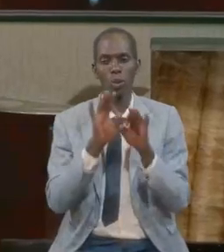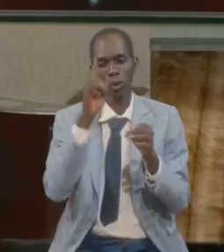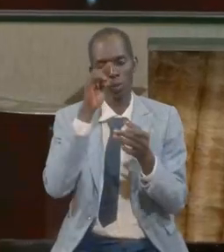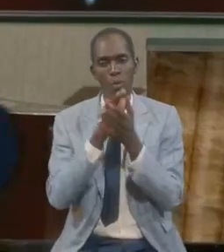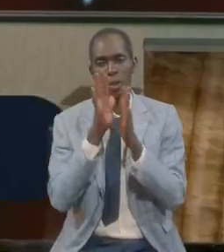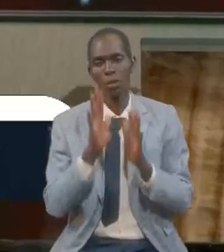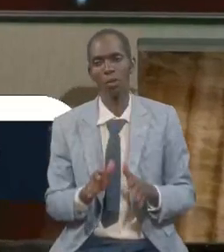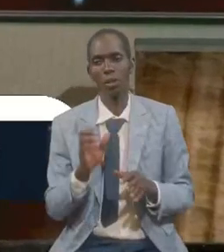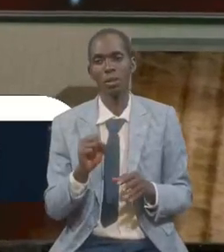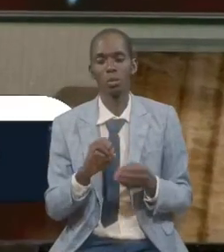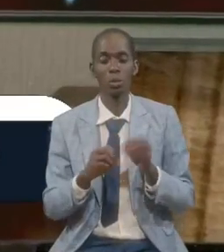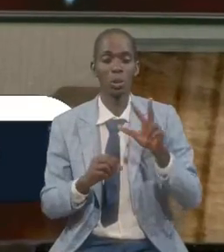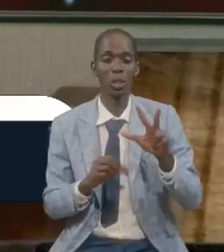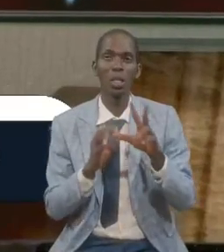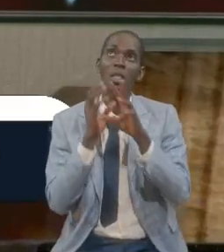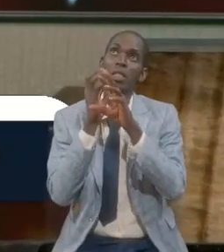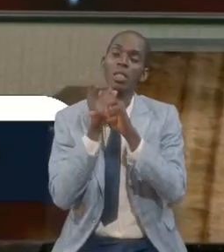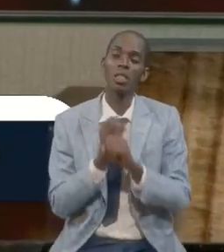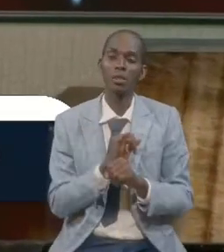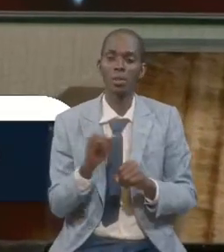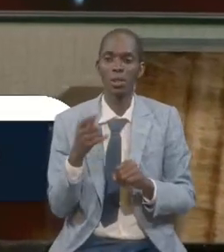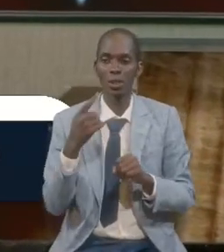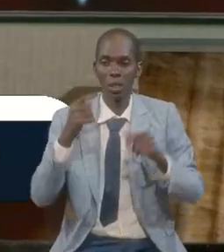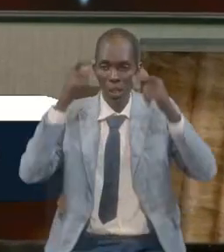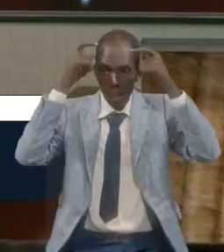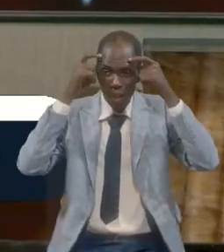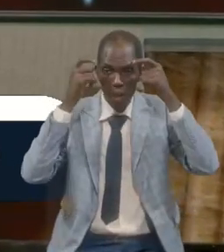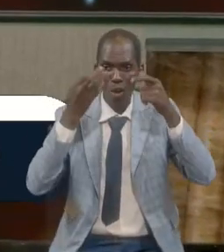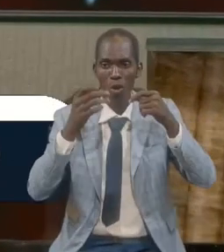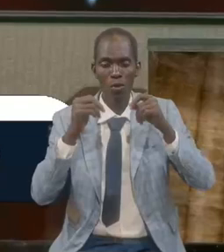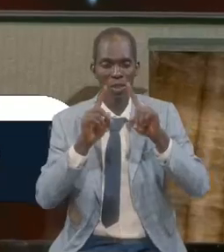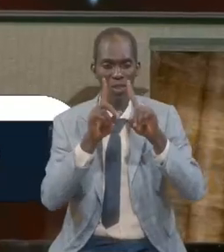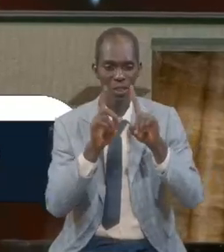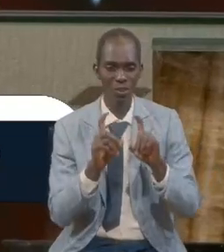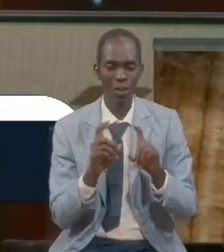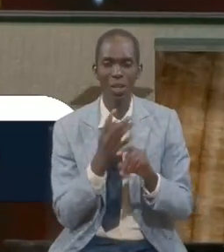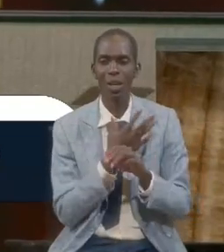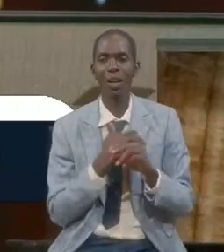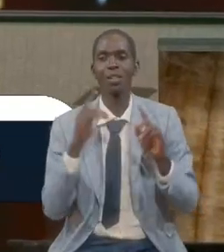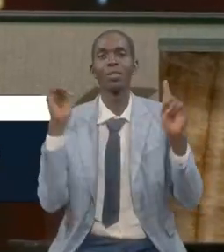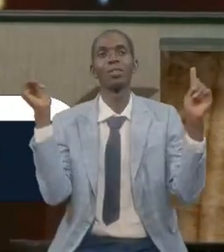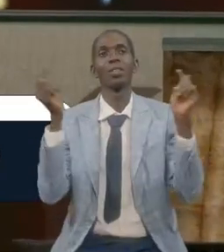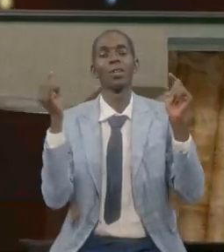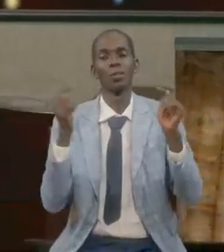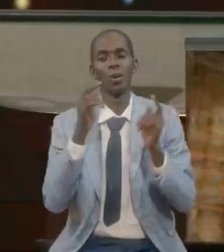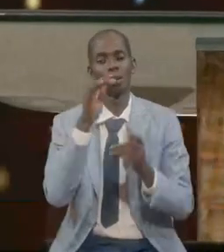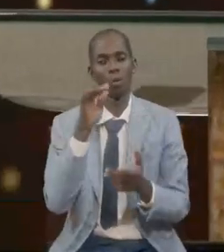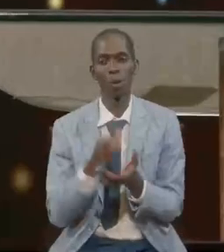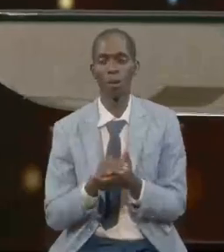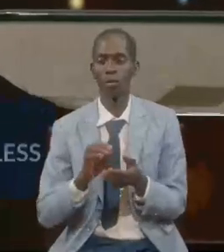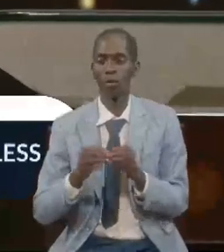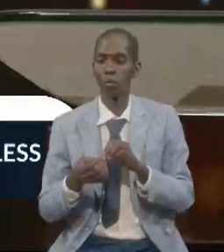la couronne de l'épouse éprouvée et triomphante. Première partie ici.